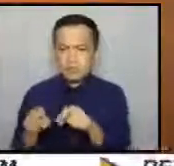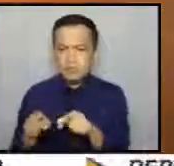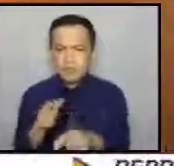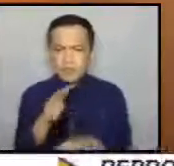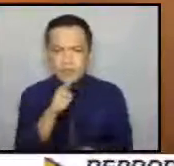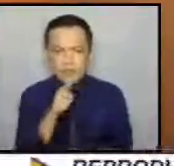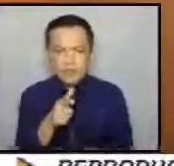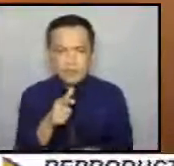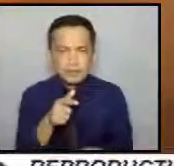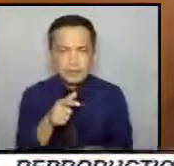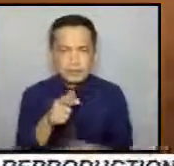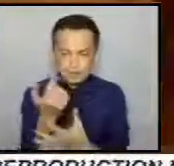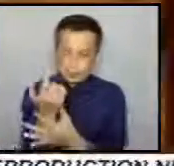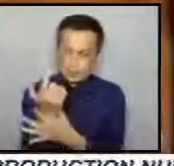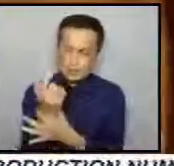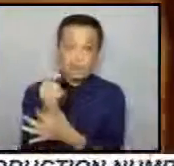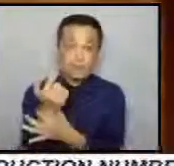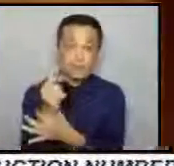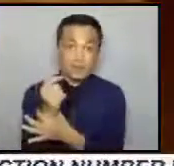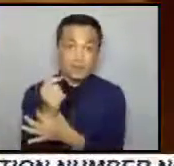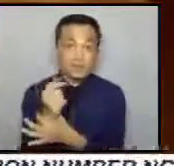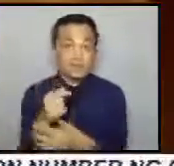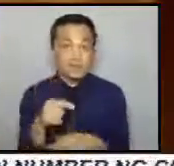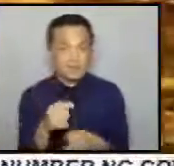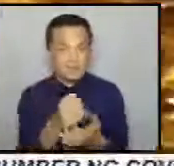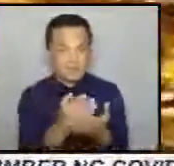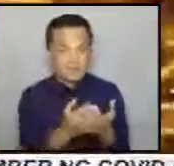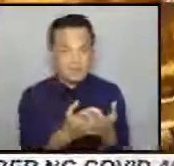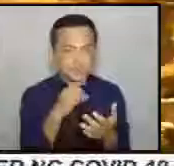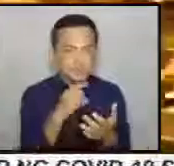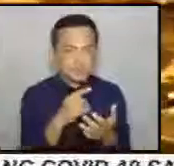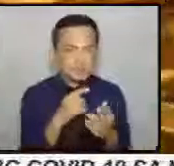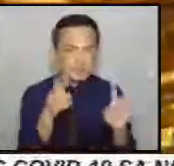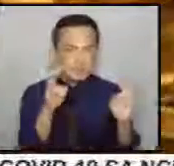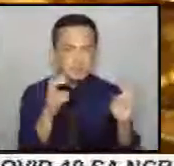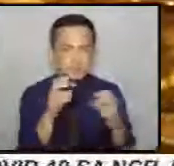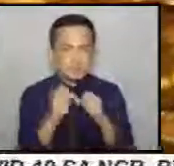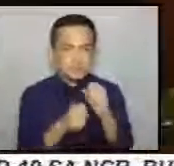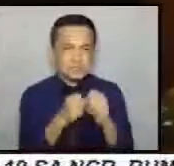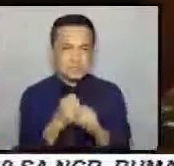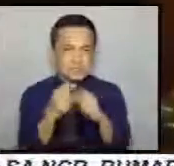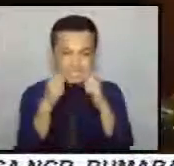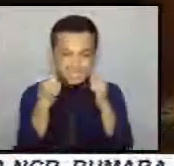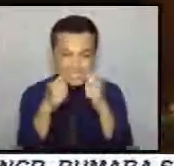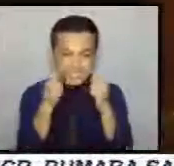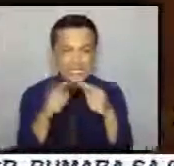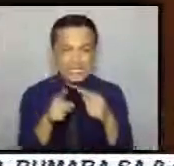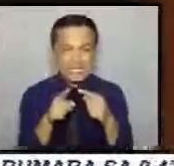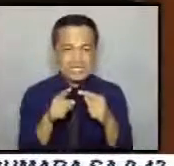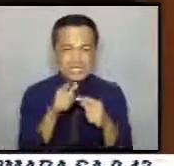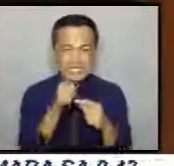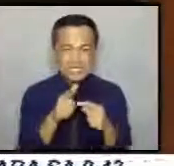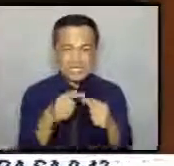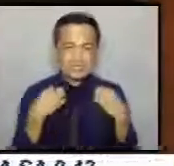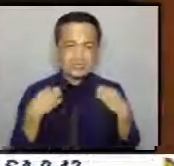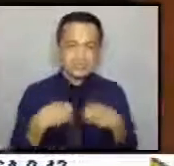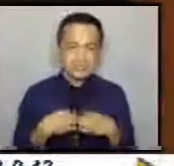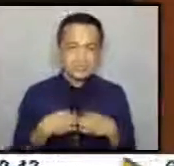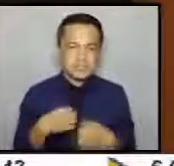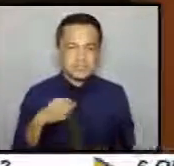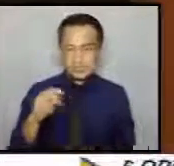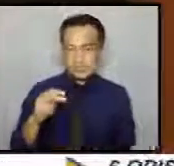mga bracelet. Ang iba naman, temang Year of the Tiger ang ibinibet ng Lucky Charm. Tulad na lamang ni Angelica ng